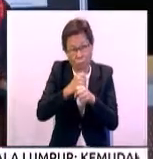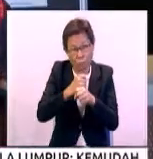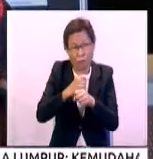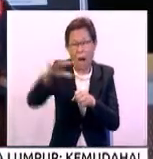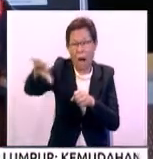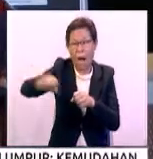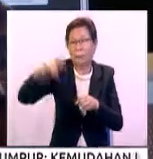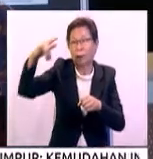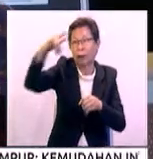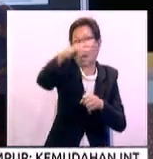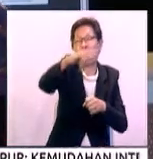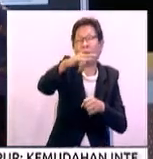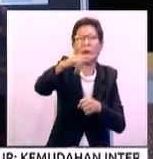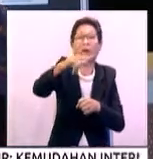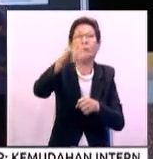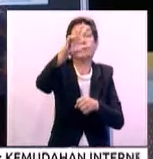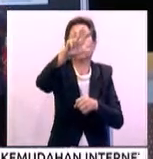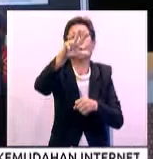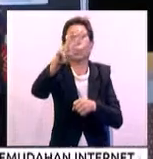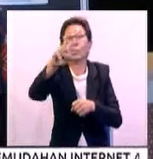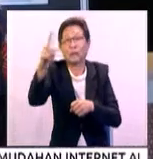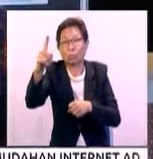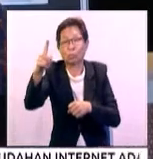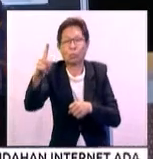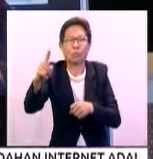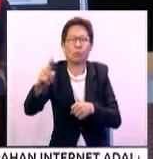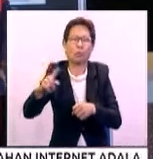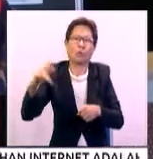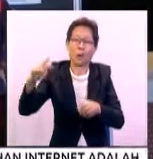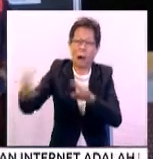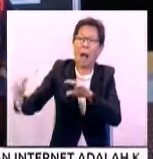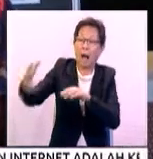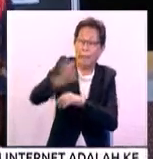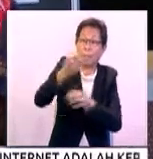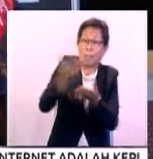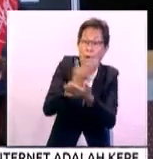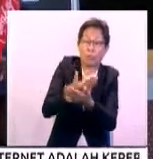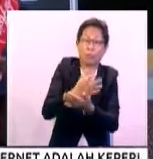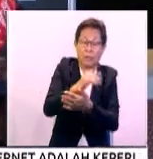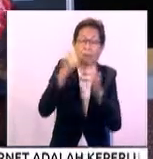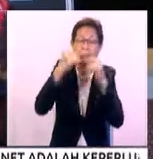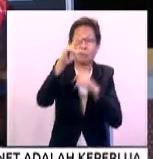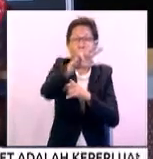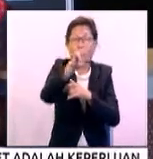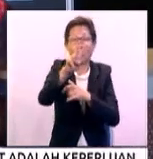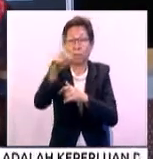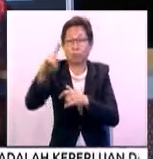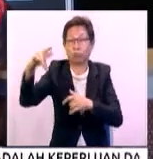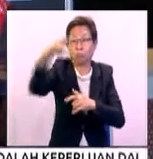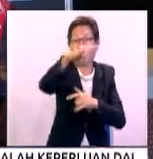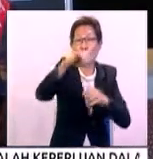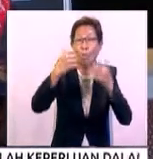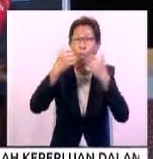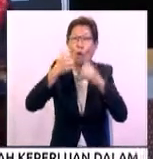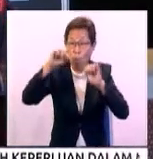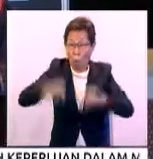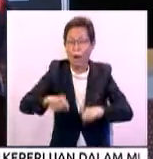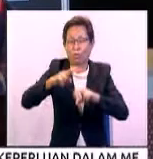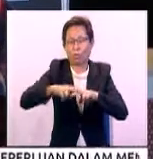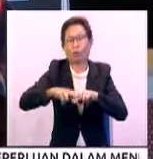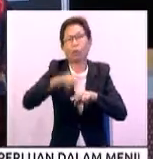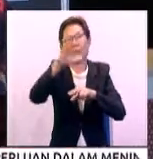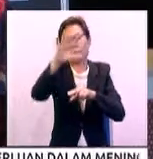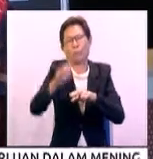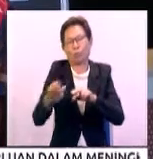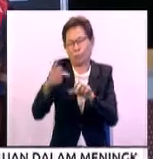terbang baru 321. Kapal terbang itu akan mempunyai kebolehan untuk menampung 50